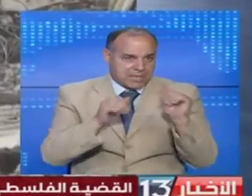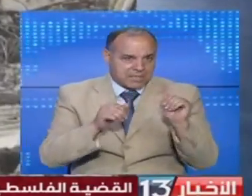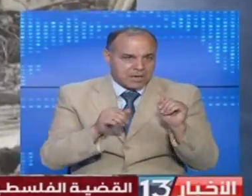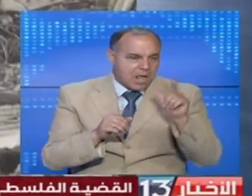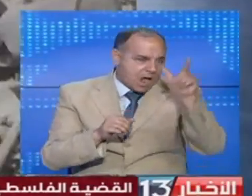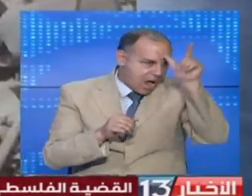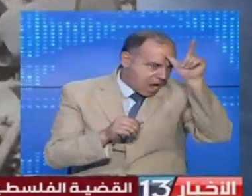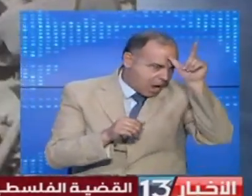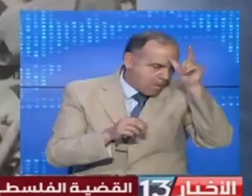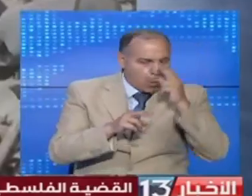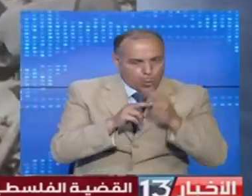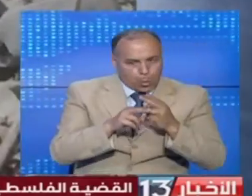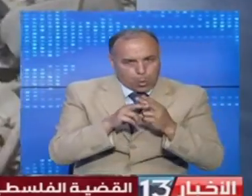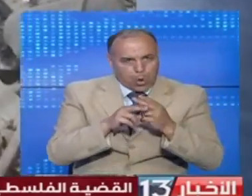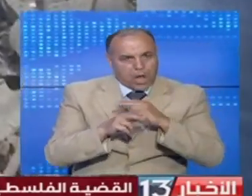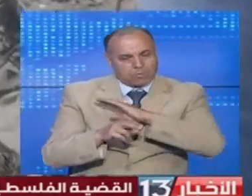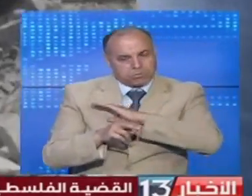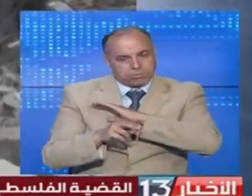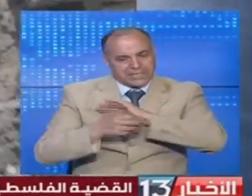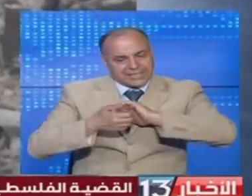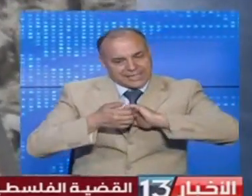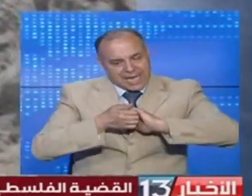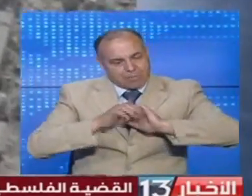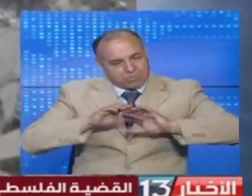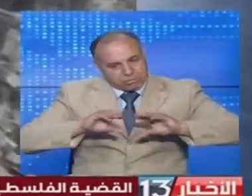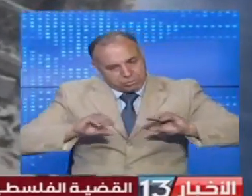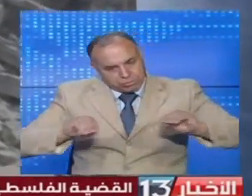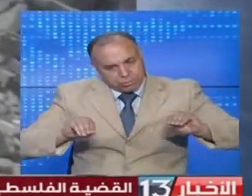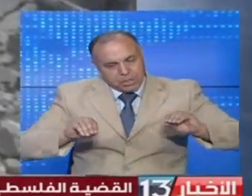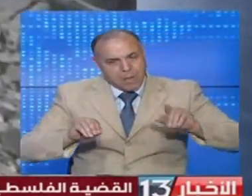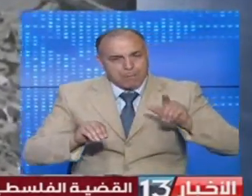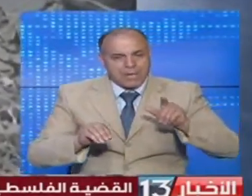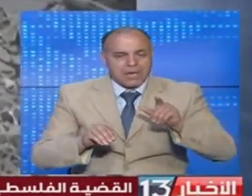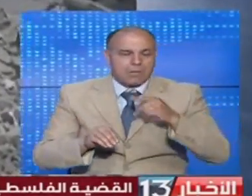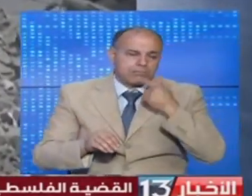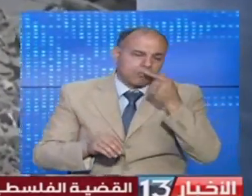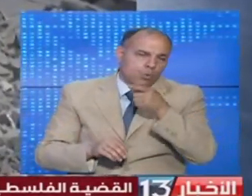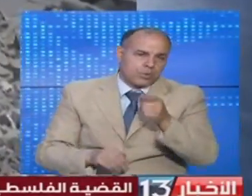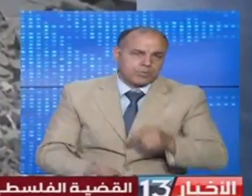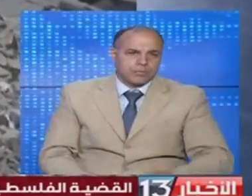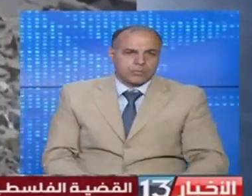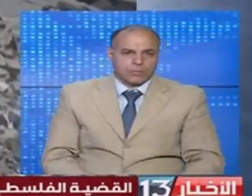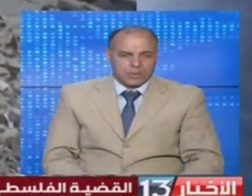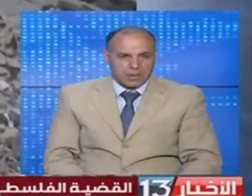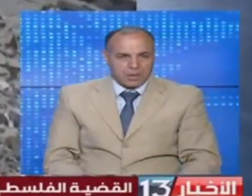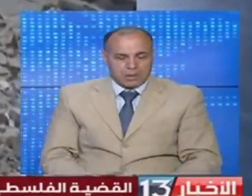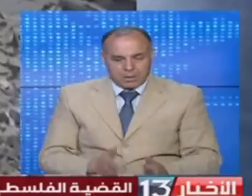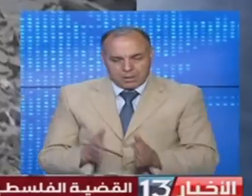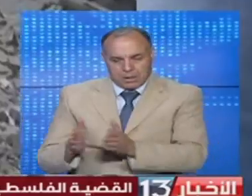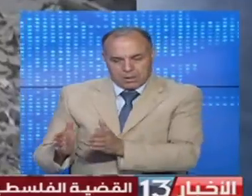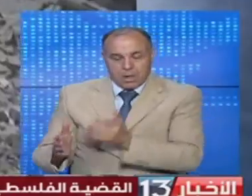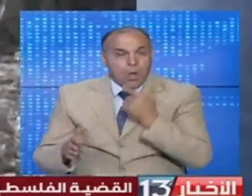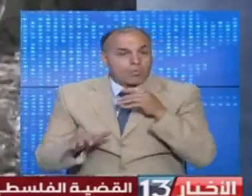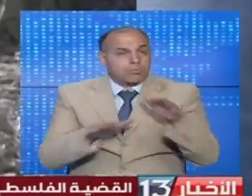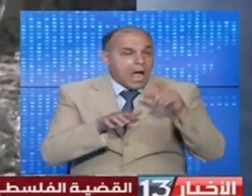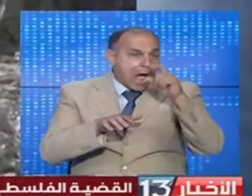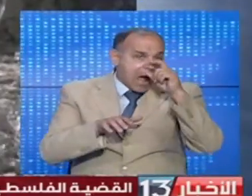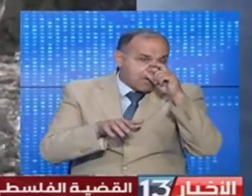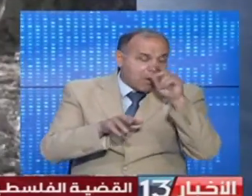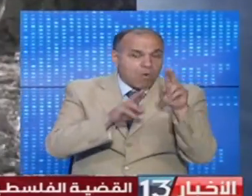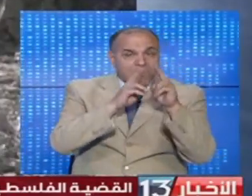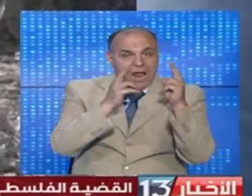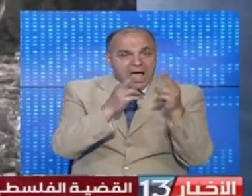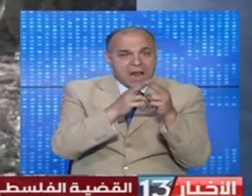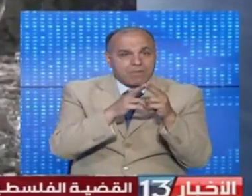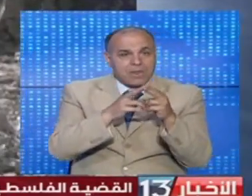عمان على مدى سنين صوتا للسلام والاستقرار في المنطقه على حد تعبيره وفي اطار المساعي العربيه والدوليه